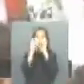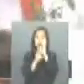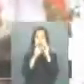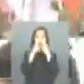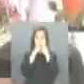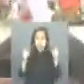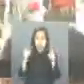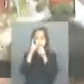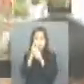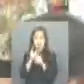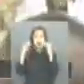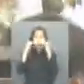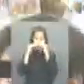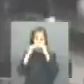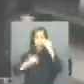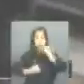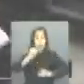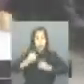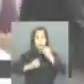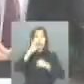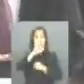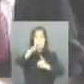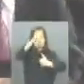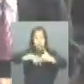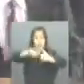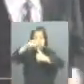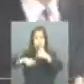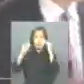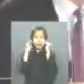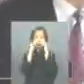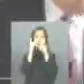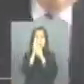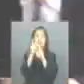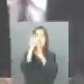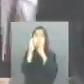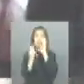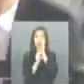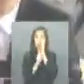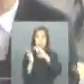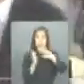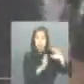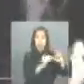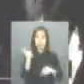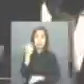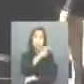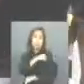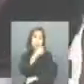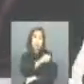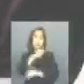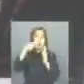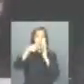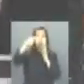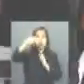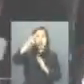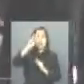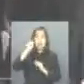นไปตามสิทธิการแสดงออกตามวิถีของประชาธิปไตยขณะที่ในแพทย์เวงโตจิราการผู้สมัครส.ส.แบบ